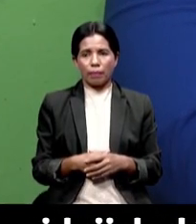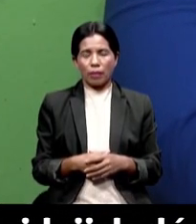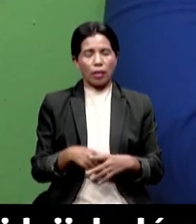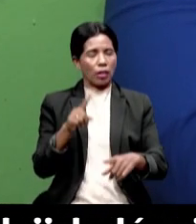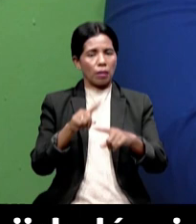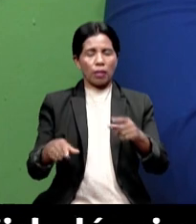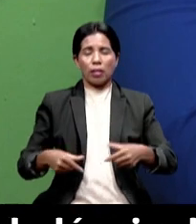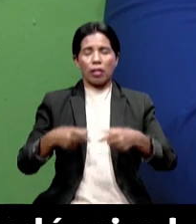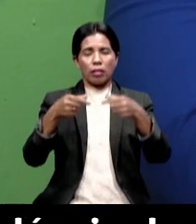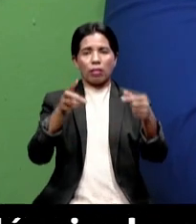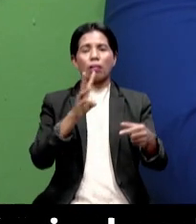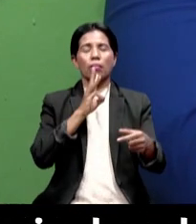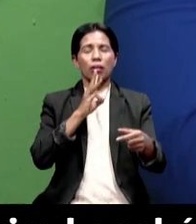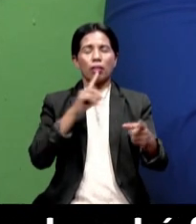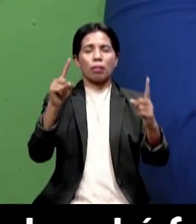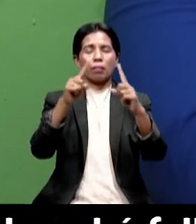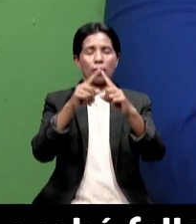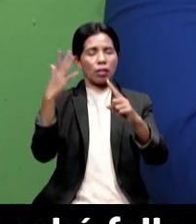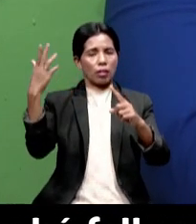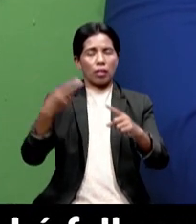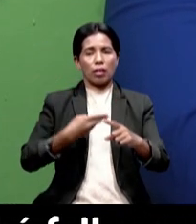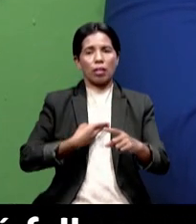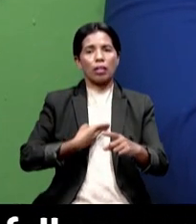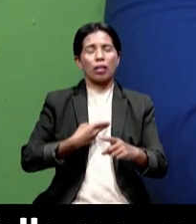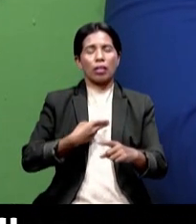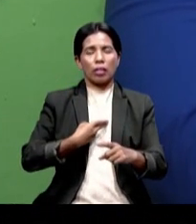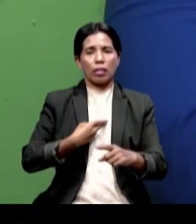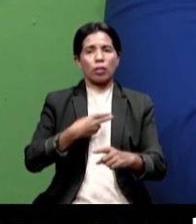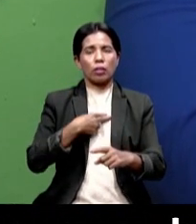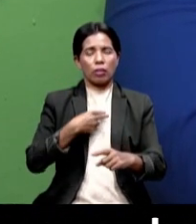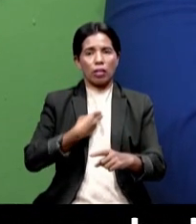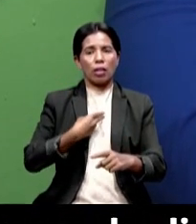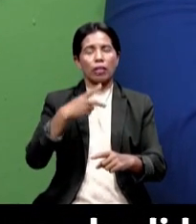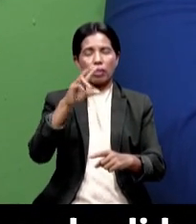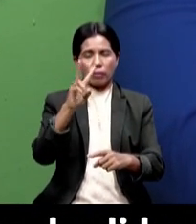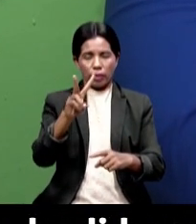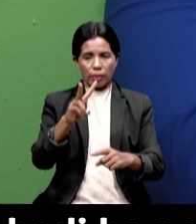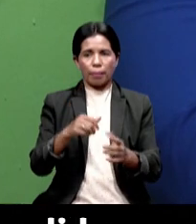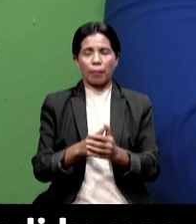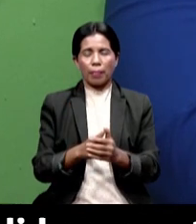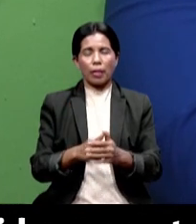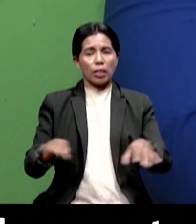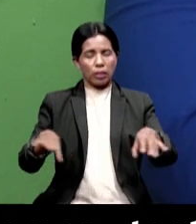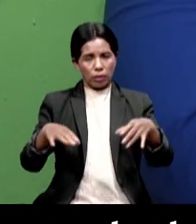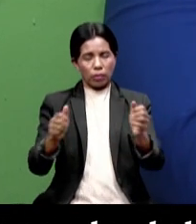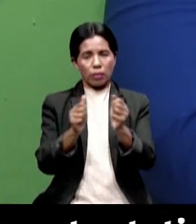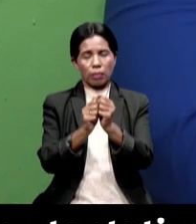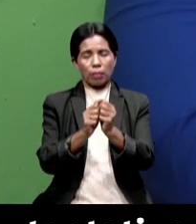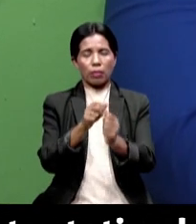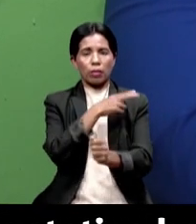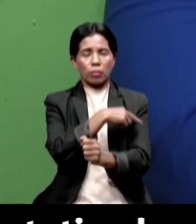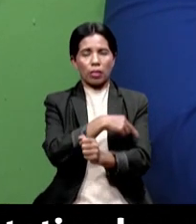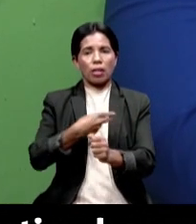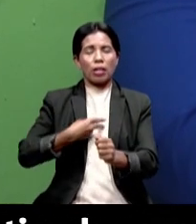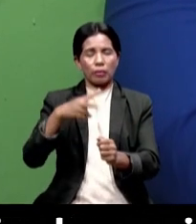labele fornese B bahia hangge B laran tomak. Entang esforso nebe maka hangge B halo